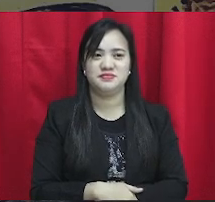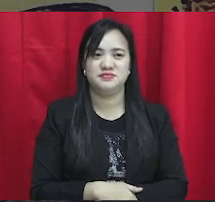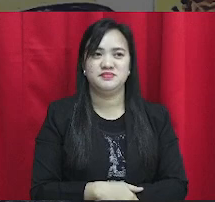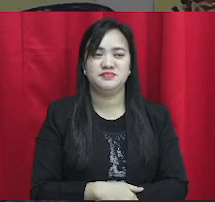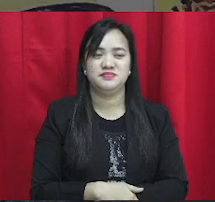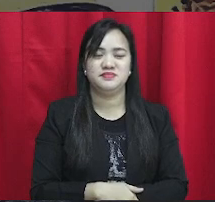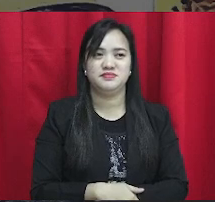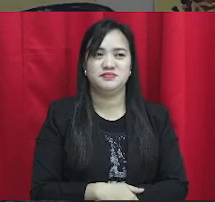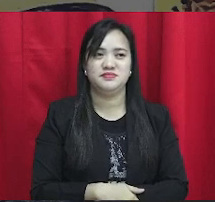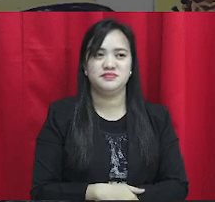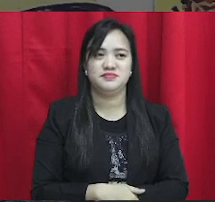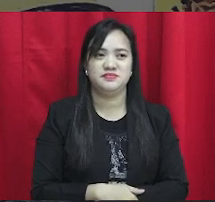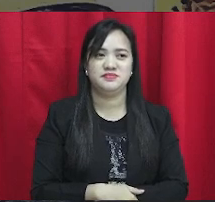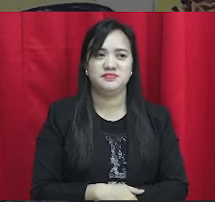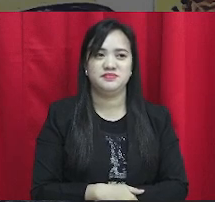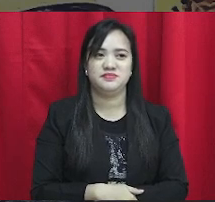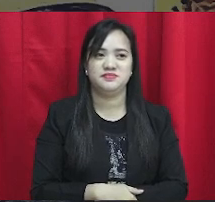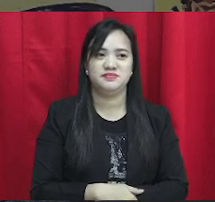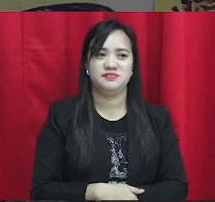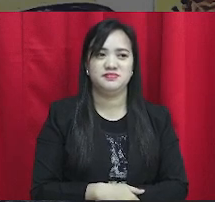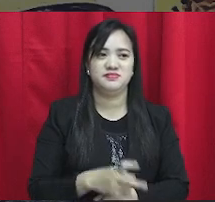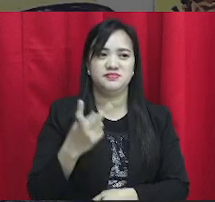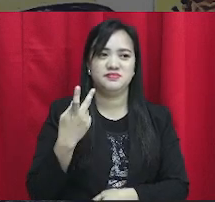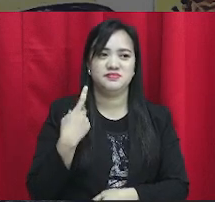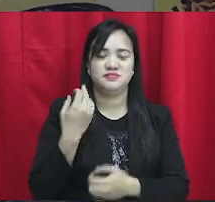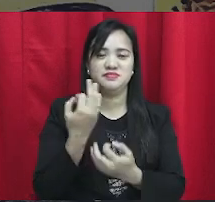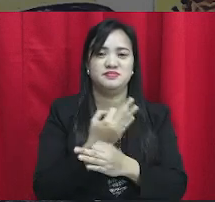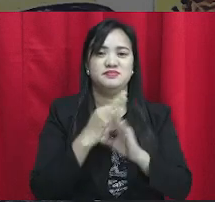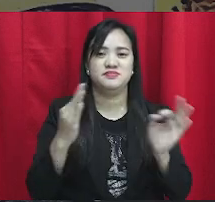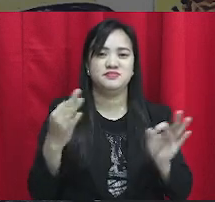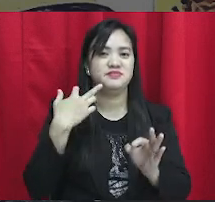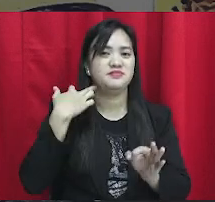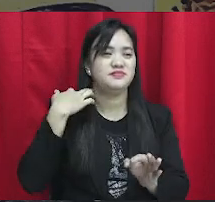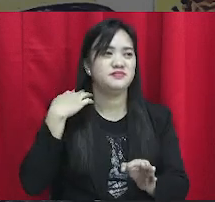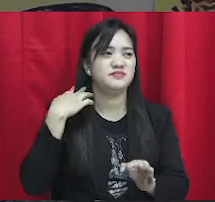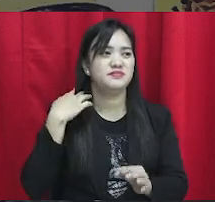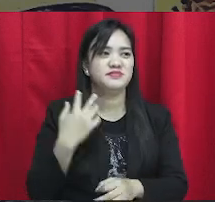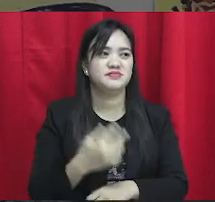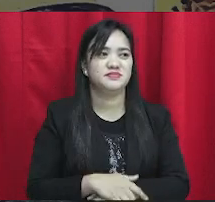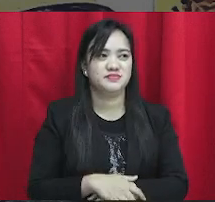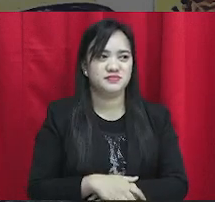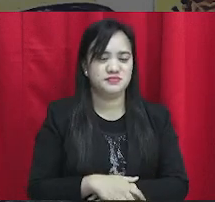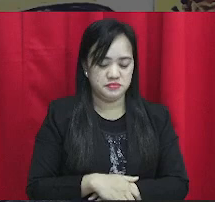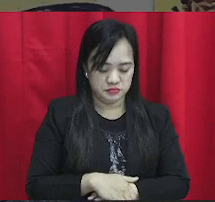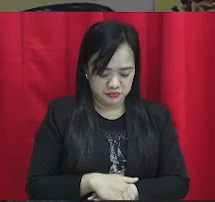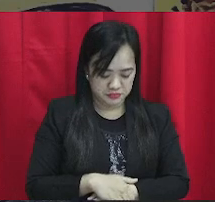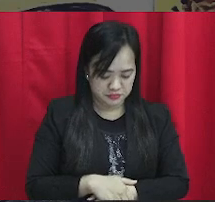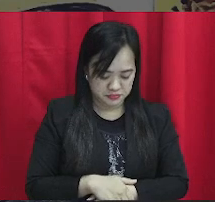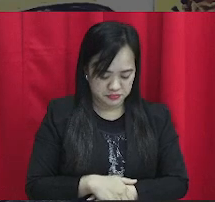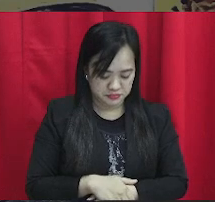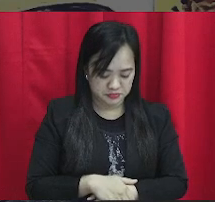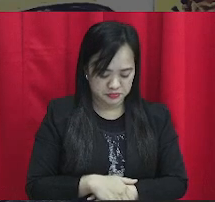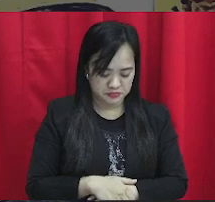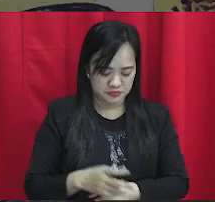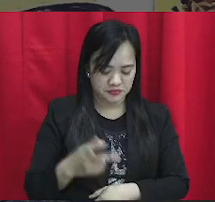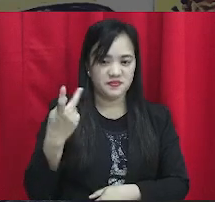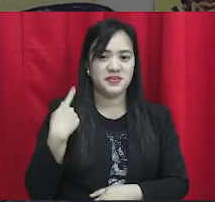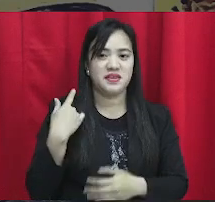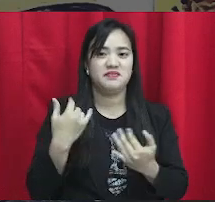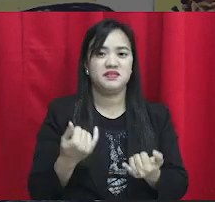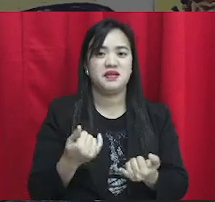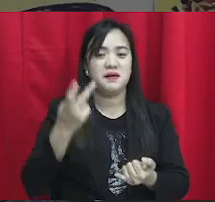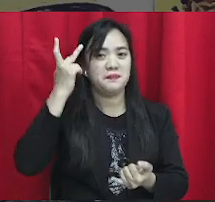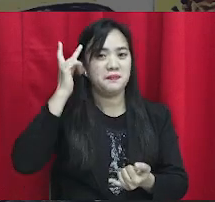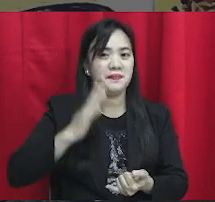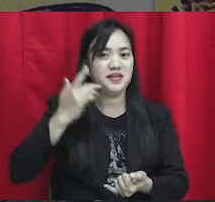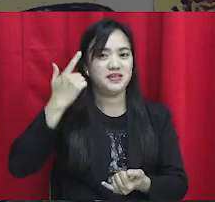ng makeover sa Hermit Salon. Yan, amen. Yan, nanonood po kayo, nanay. Binabati po kayo ng aming mahal na pastor, si